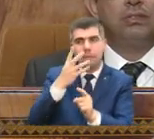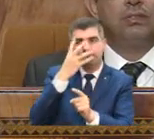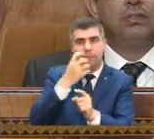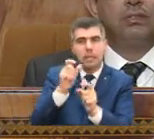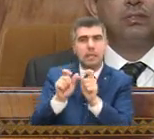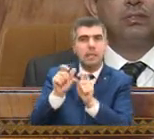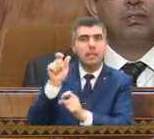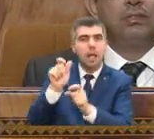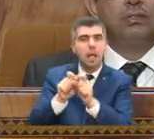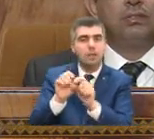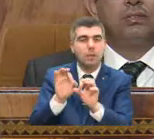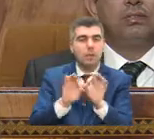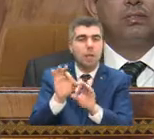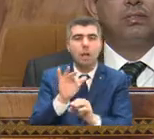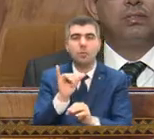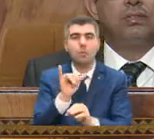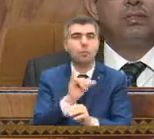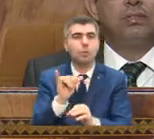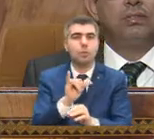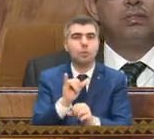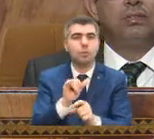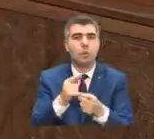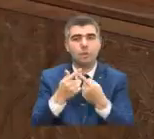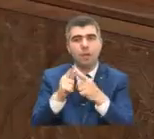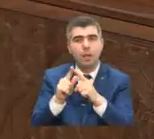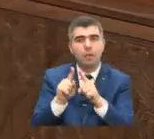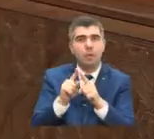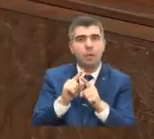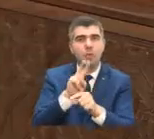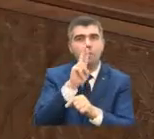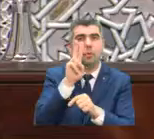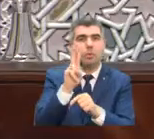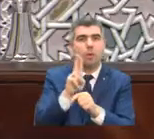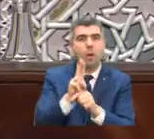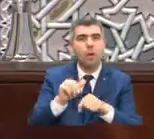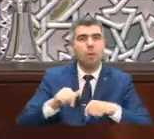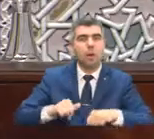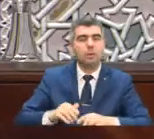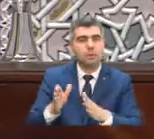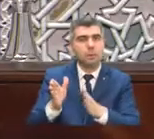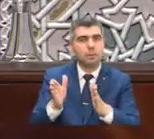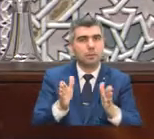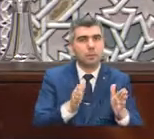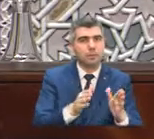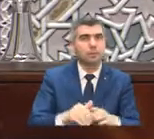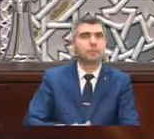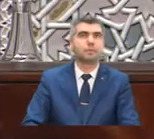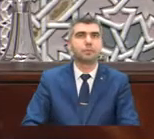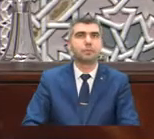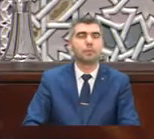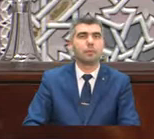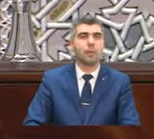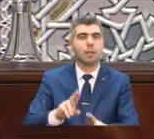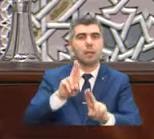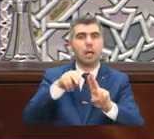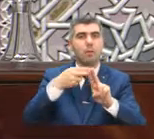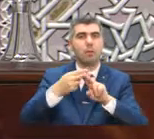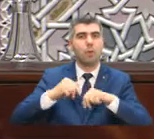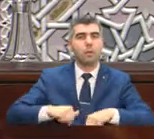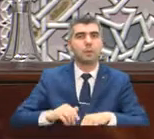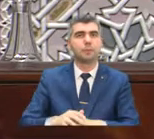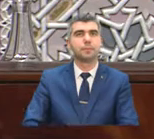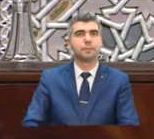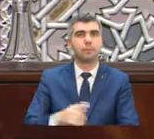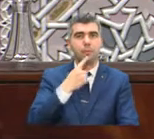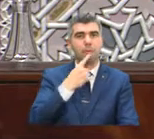حول الإجراءات اللازم اتخاذها من طرفكم ونسائلكم سيد الوزير. شكرا. كلمة للسيد الوزير الجواب. بسم الله